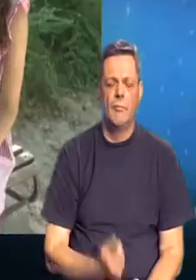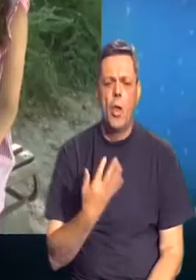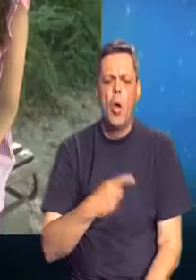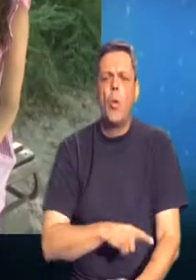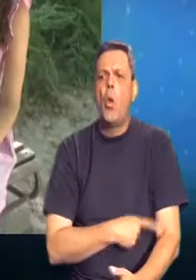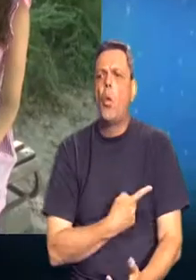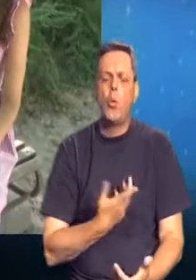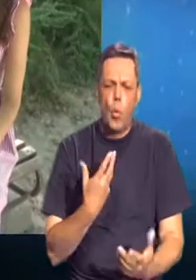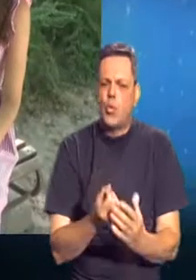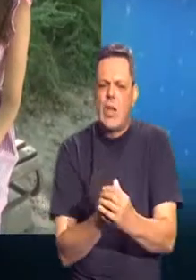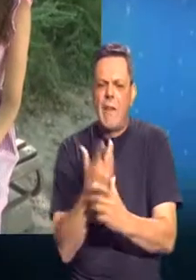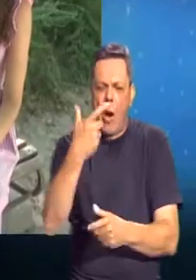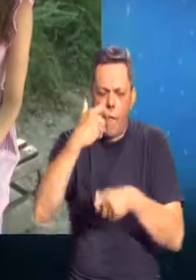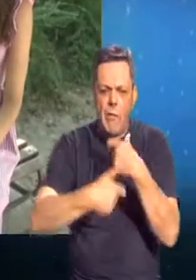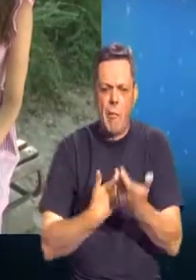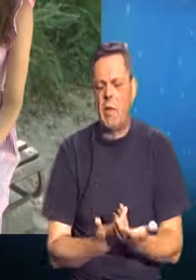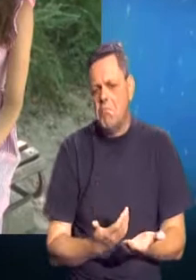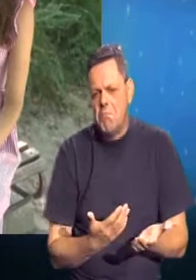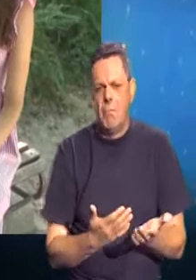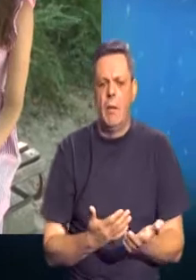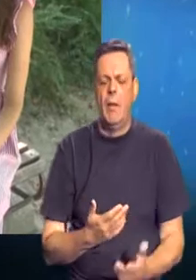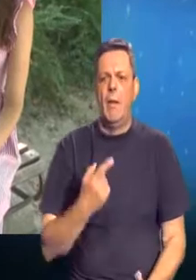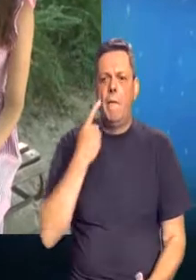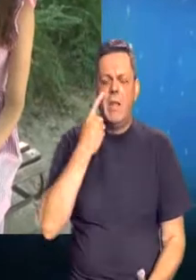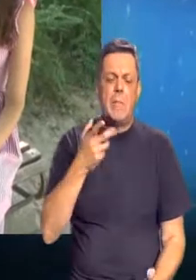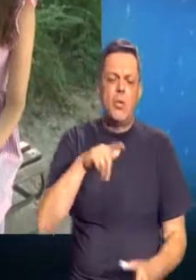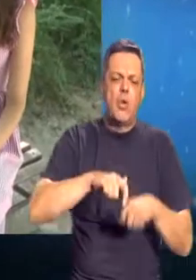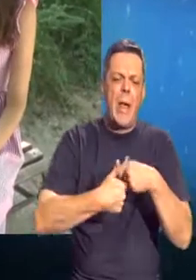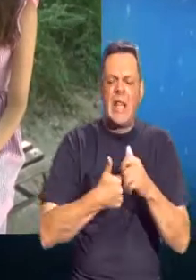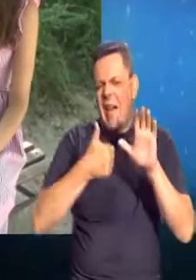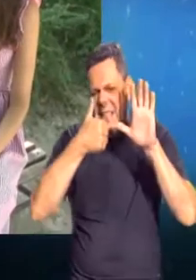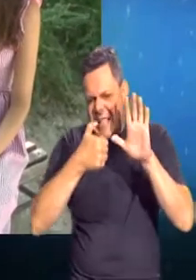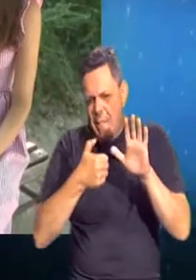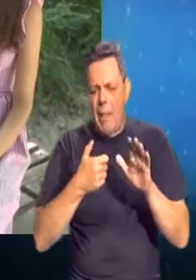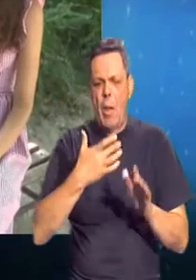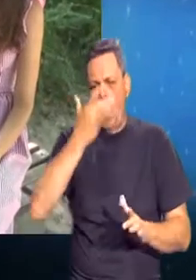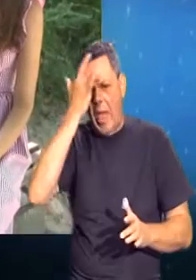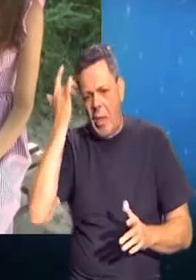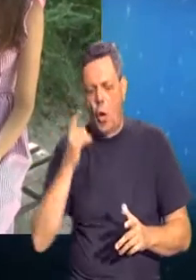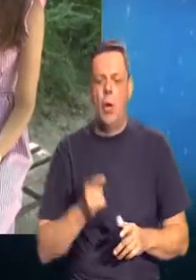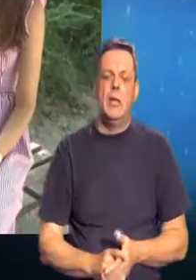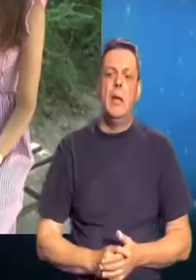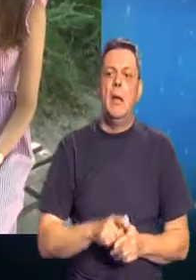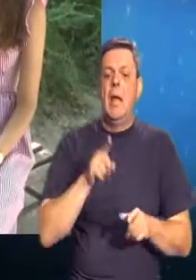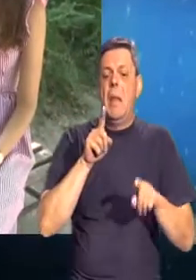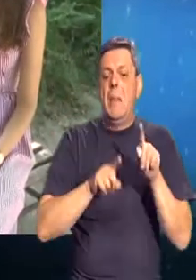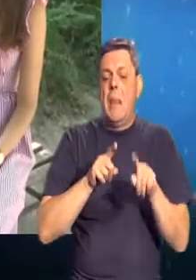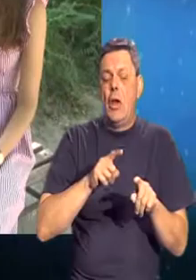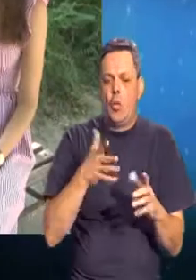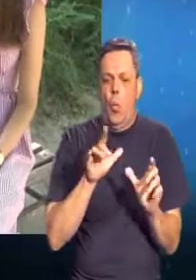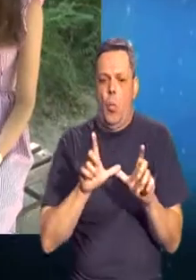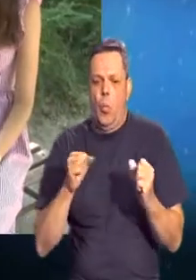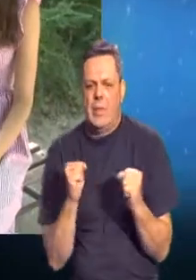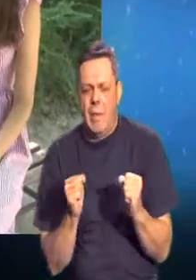Koliko dugo su nastali ti filmići, konkretno recimo vaš, jer vidim da neke stvari su snimljene tijekom ljeta, neke